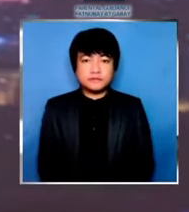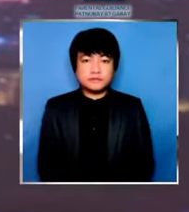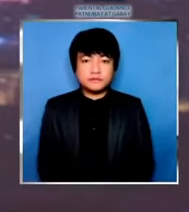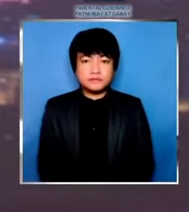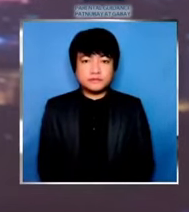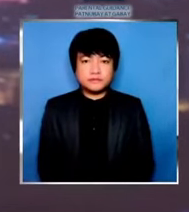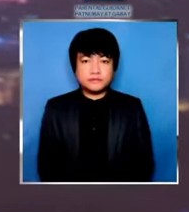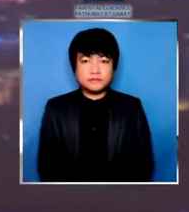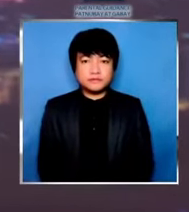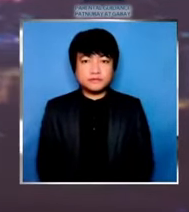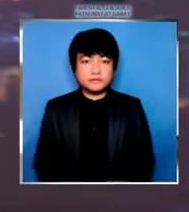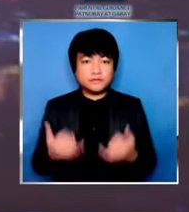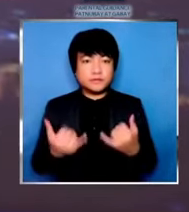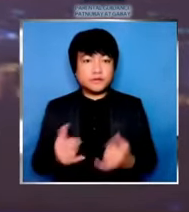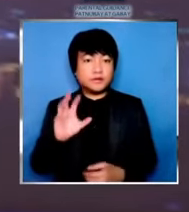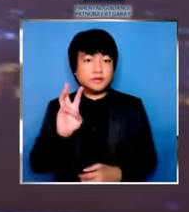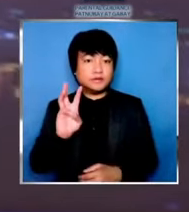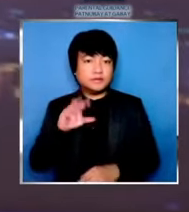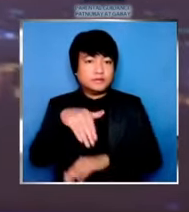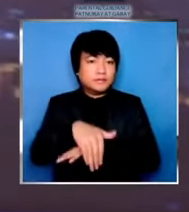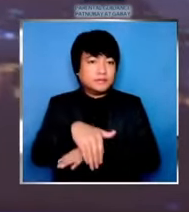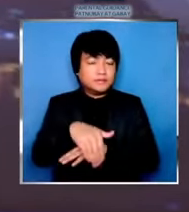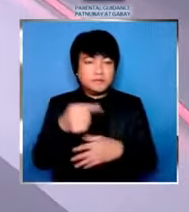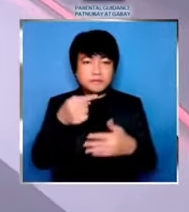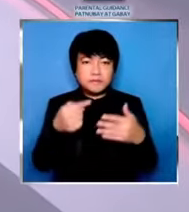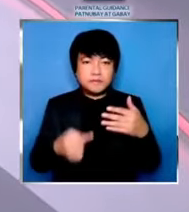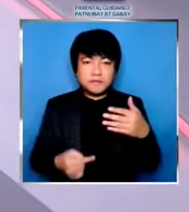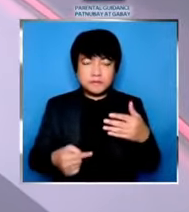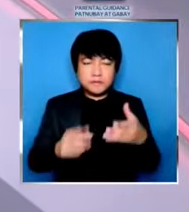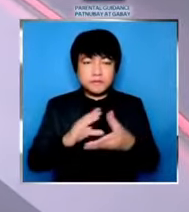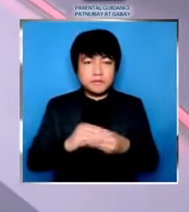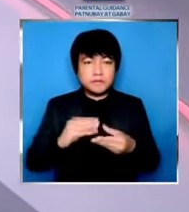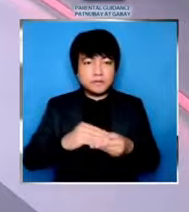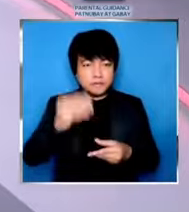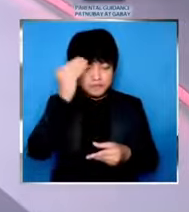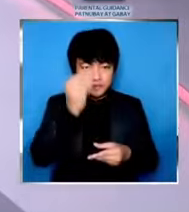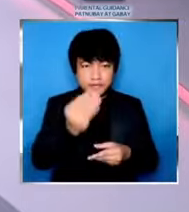Na ng gabi. Ito na mga inaabang ang balita at kwentong dapat. Alam mo!